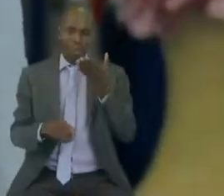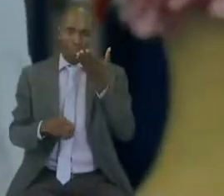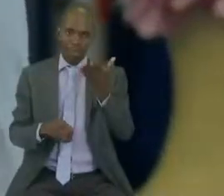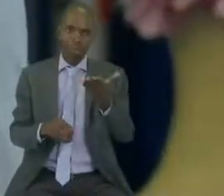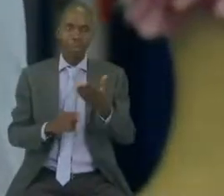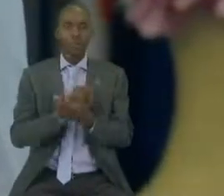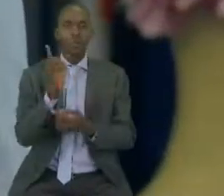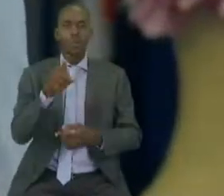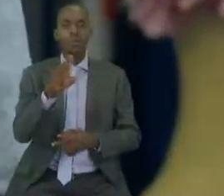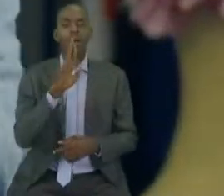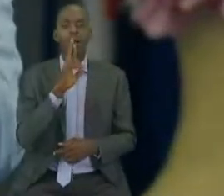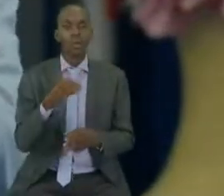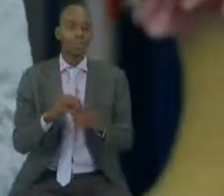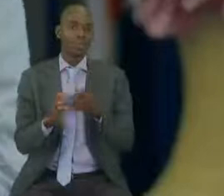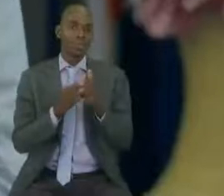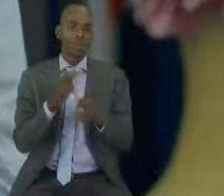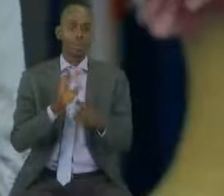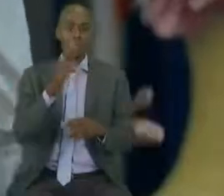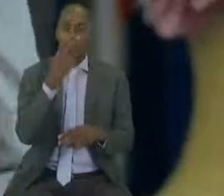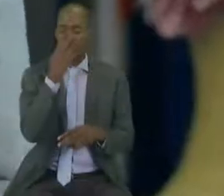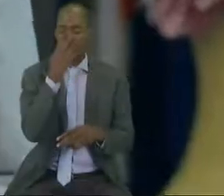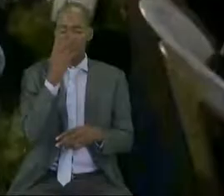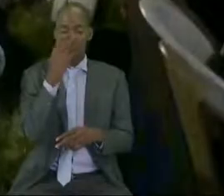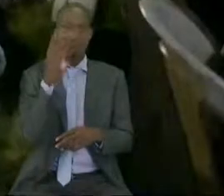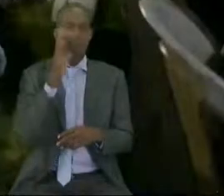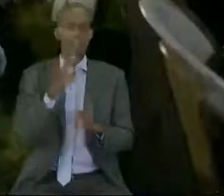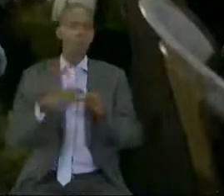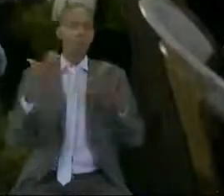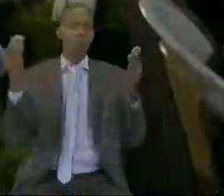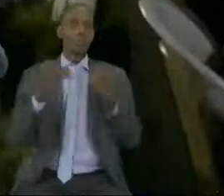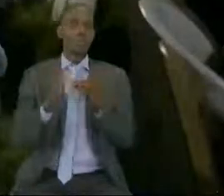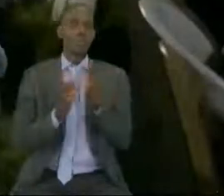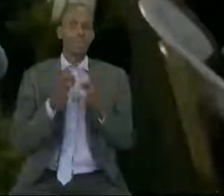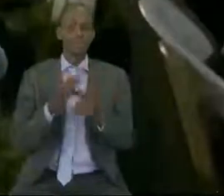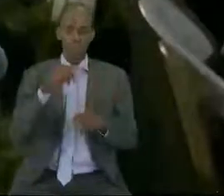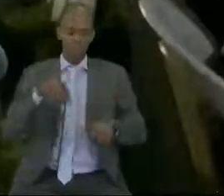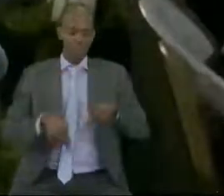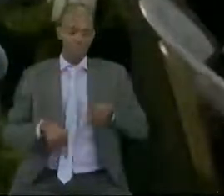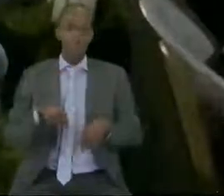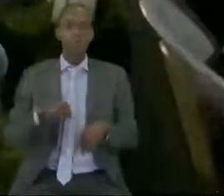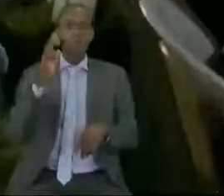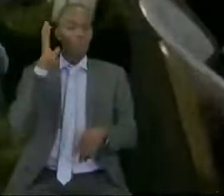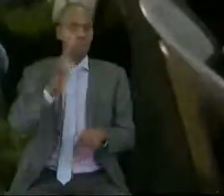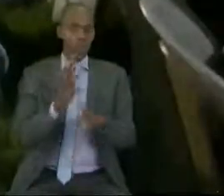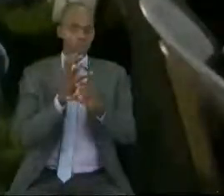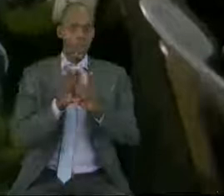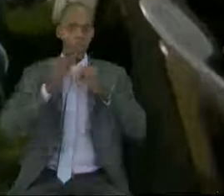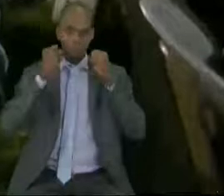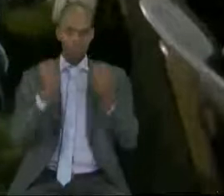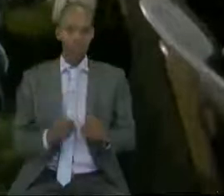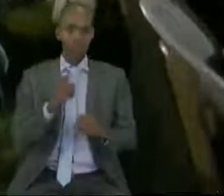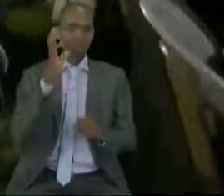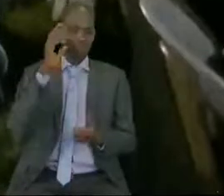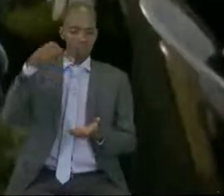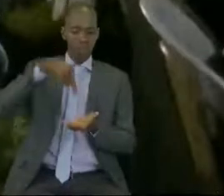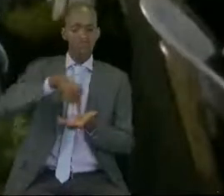là-bas, là où tu es. Tes yeux aveugles vont s'ouvrir. Tes pieds paralytiques recevront la